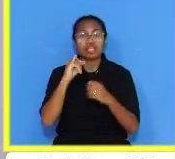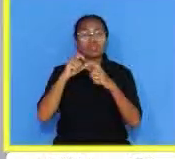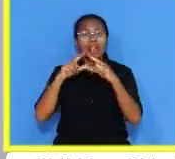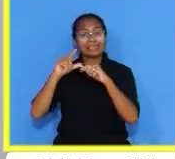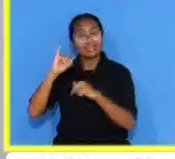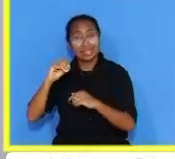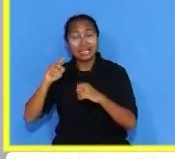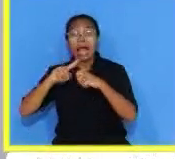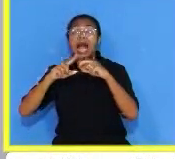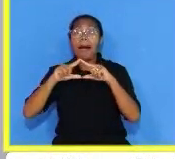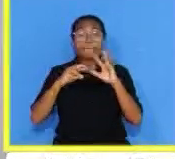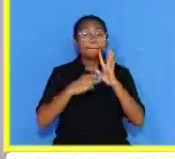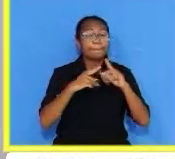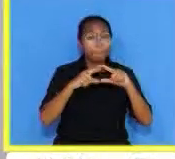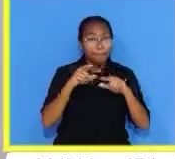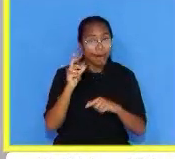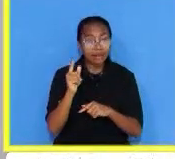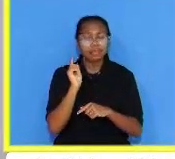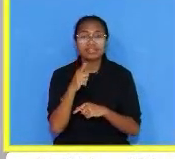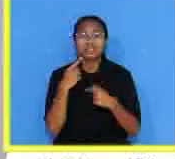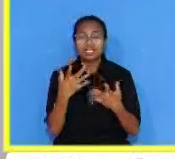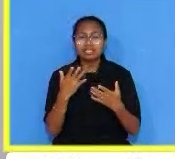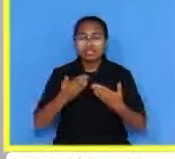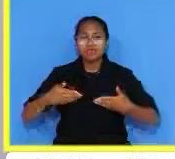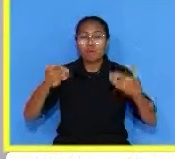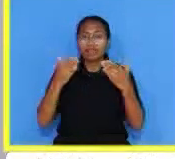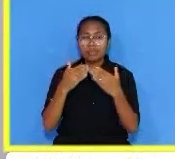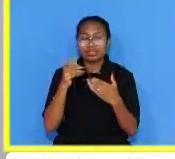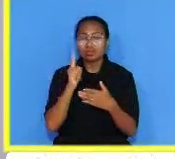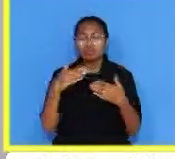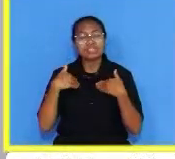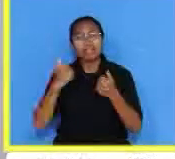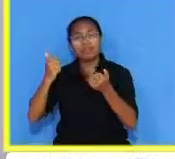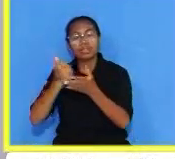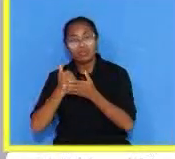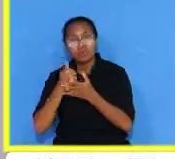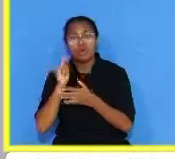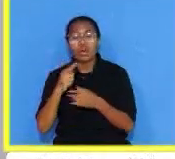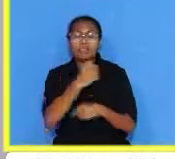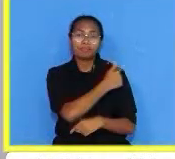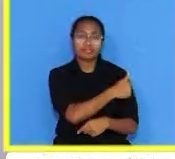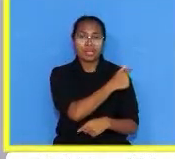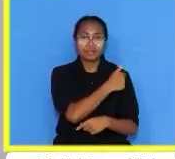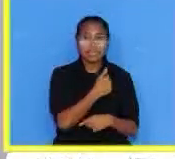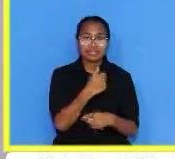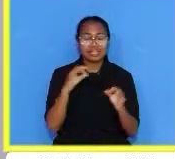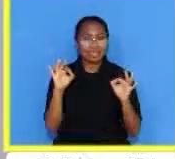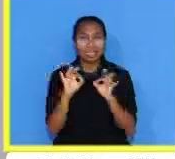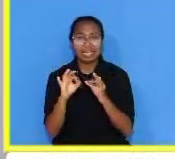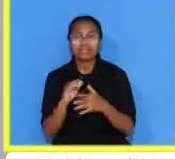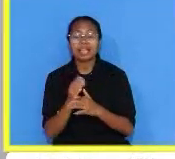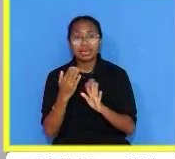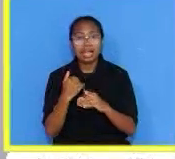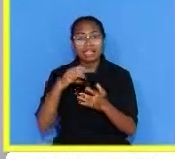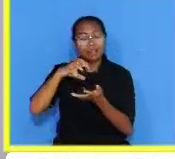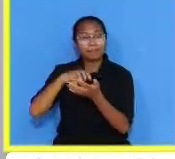kamar, begitu. Jadi situasi mereka sangat dibantu oleh puskesmas terdekat dari